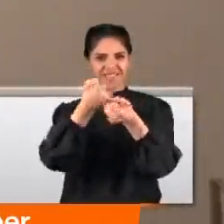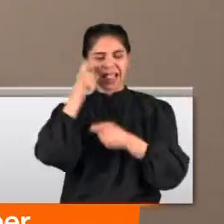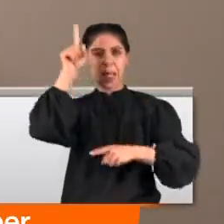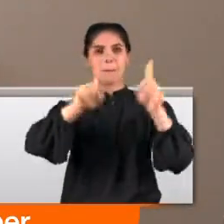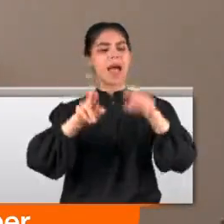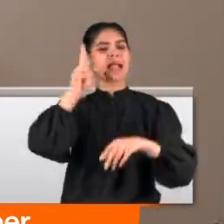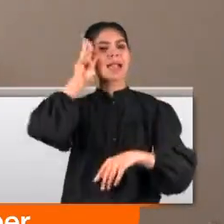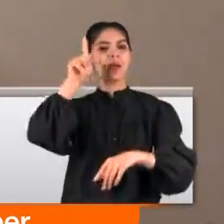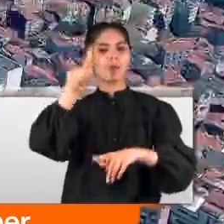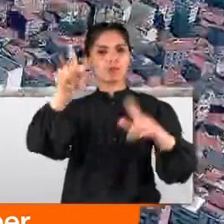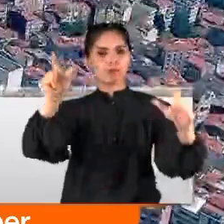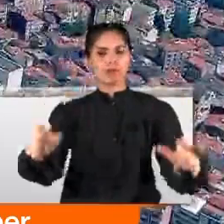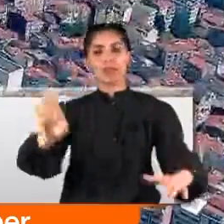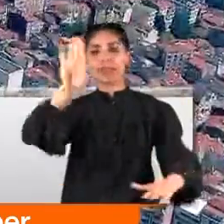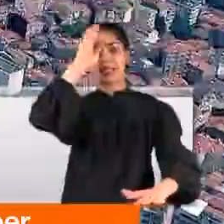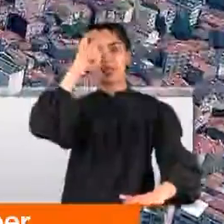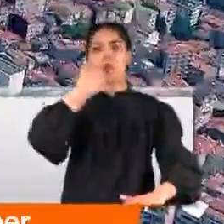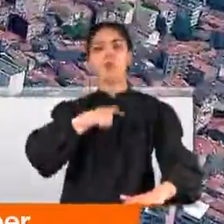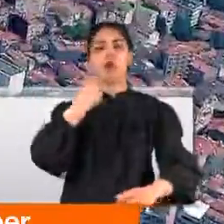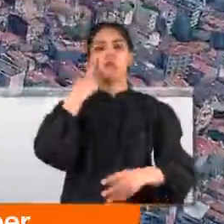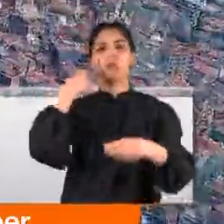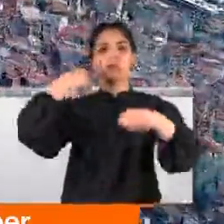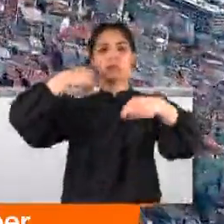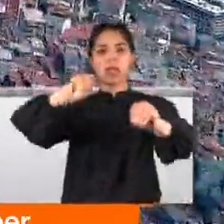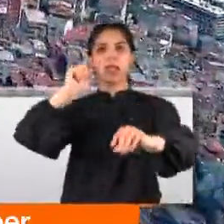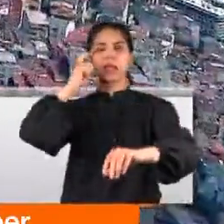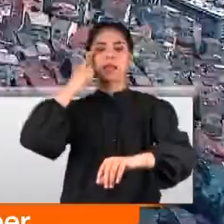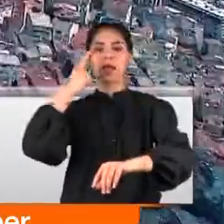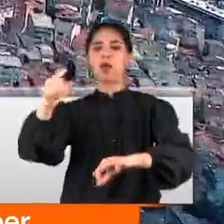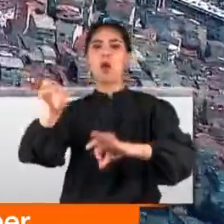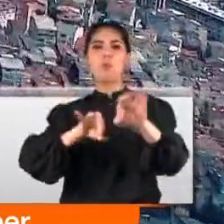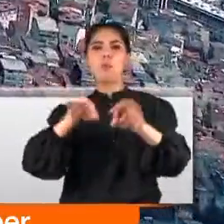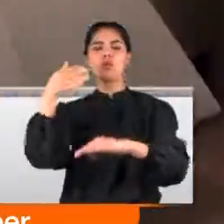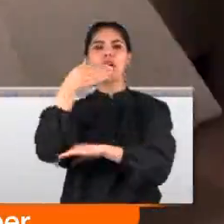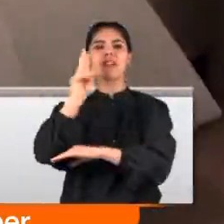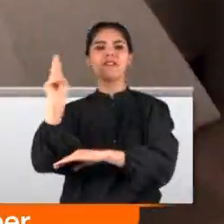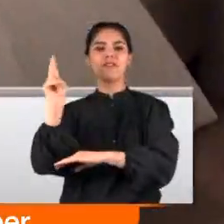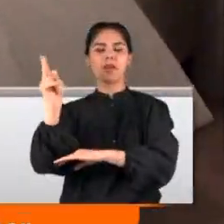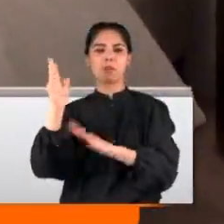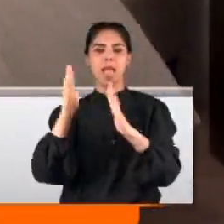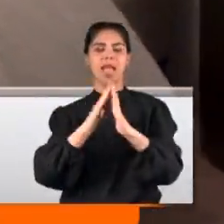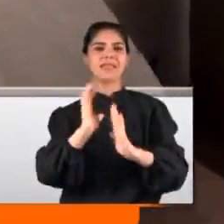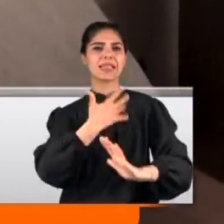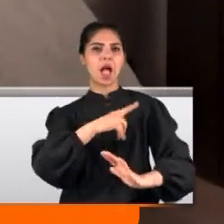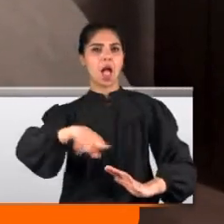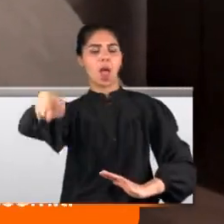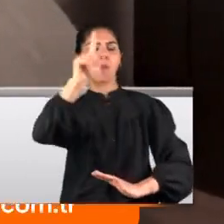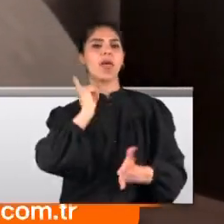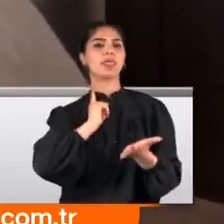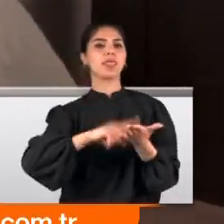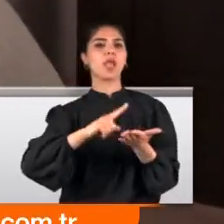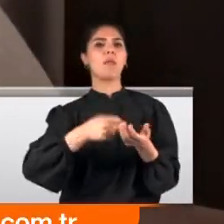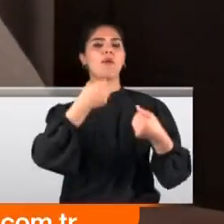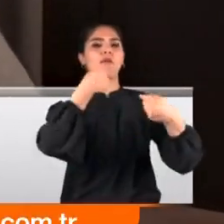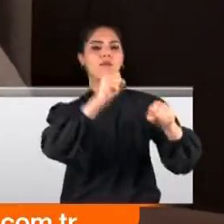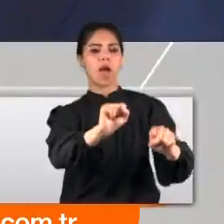bazı yabancılara Burası İstanbul Boğazı diye satıldı Ama iddiaya göre müteahhit firma ev sahiplerine tapularını vermedi videoluk